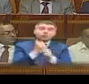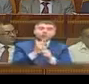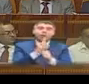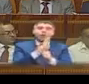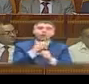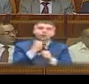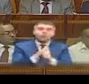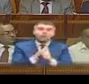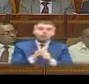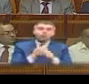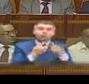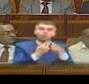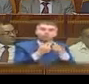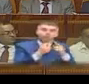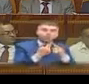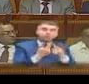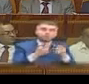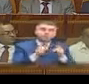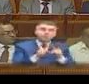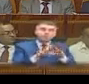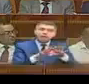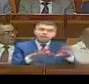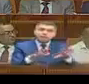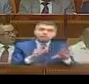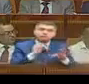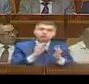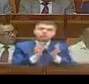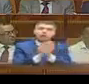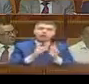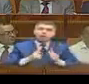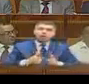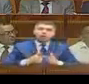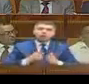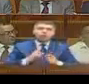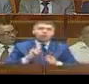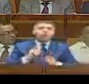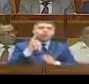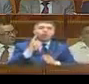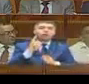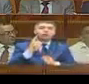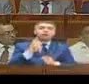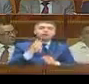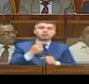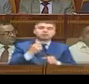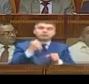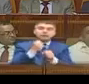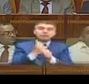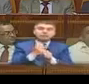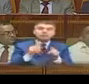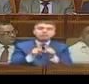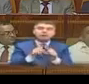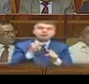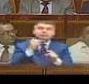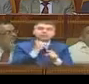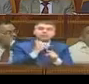طبعا الأولويات الأولى اللي هي الوحدة الترابية وقضية التعليم. نطالب سيد الوزير أن تسريع الإجراءات،